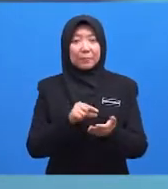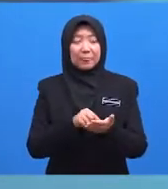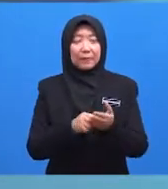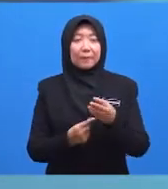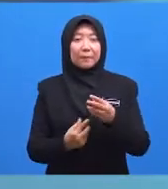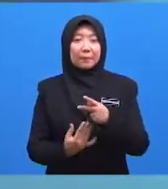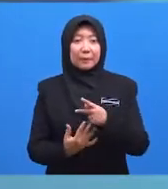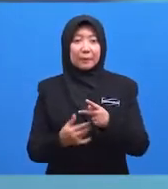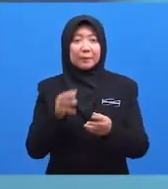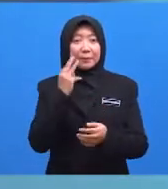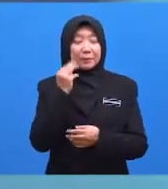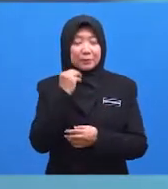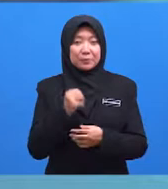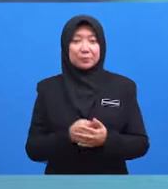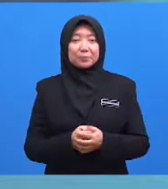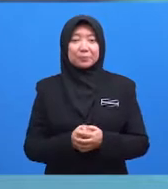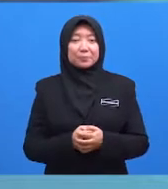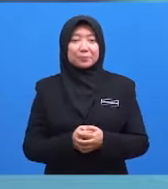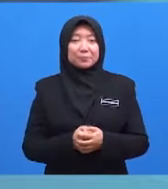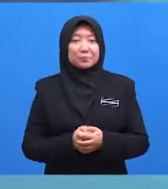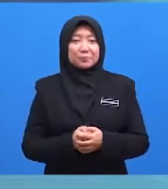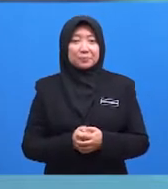madu adalah seperti berikut.